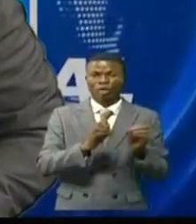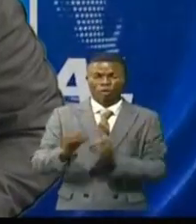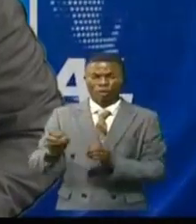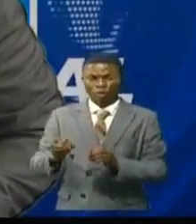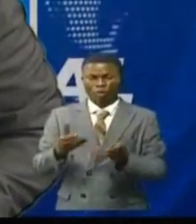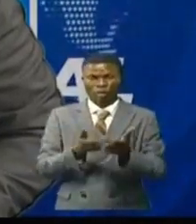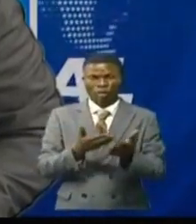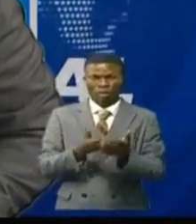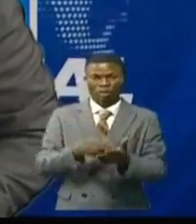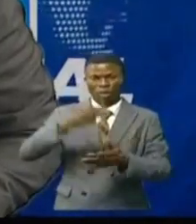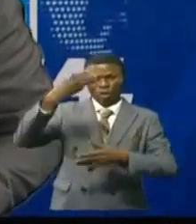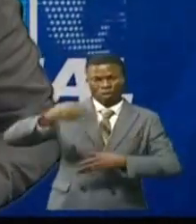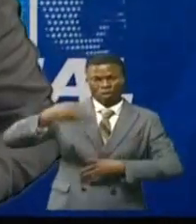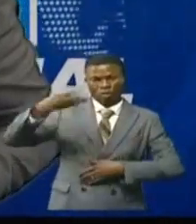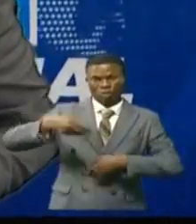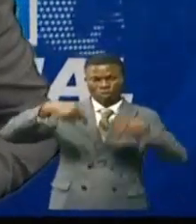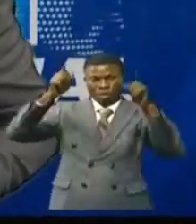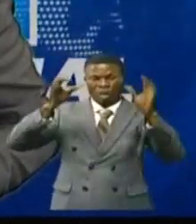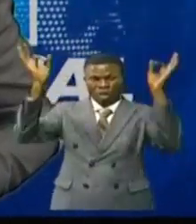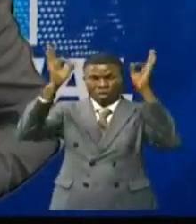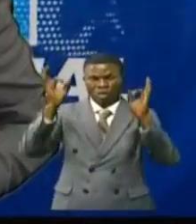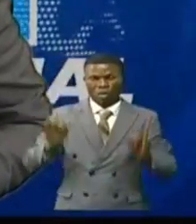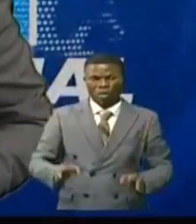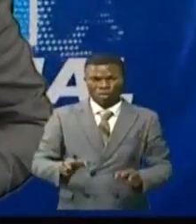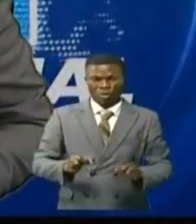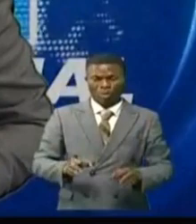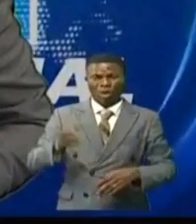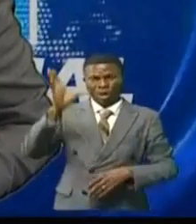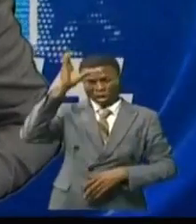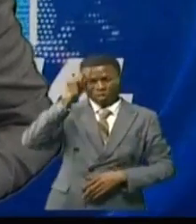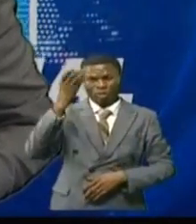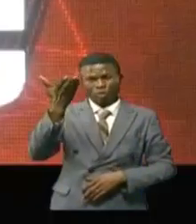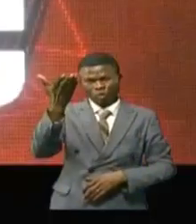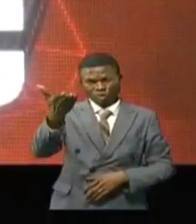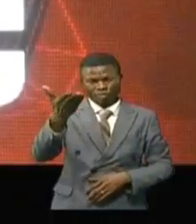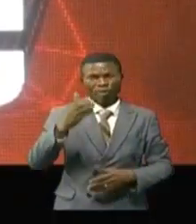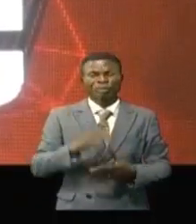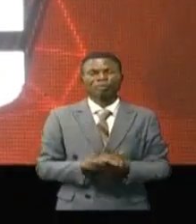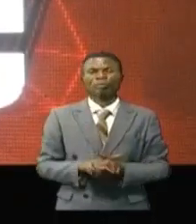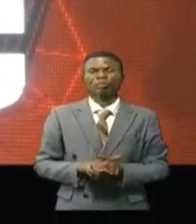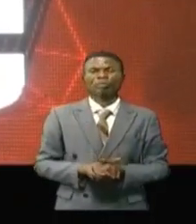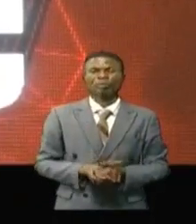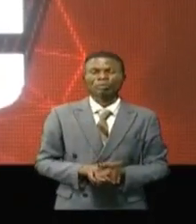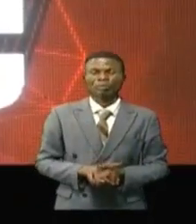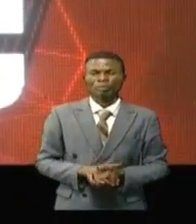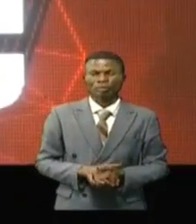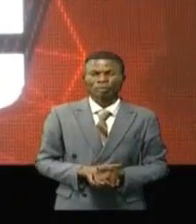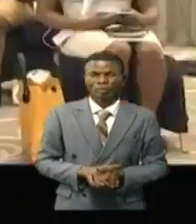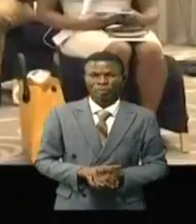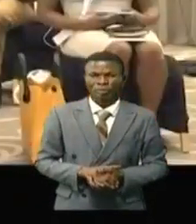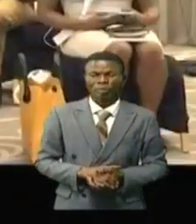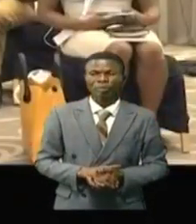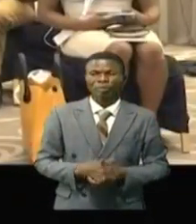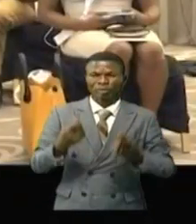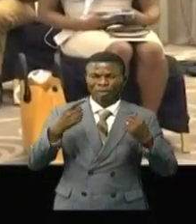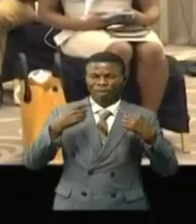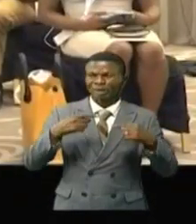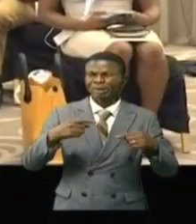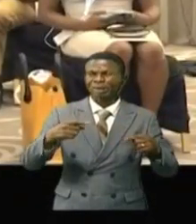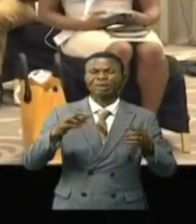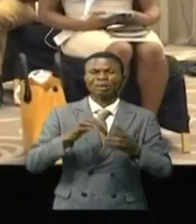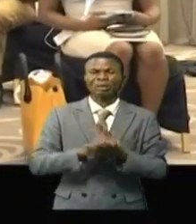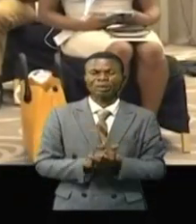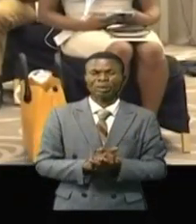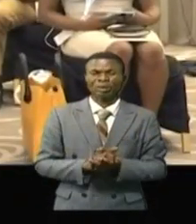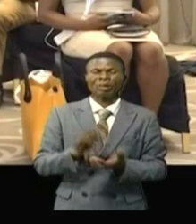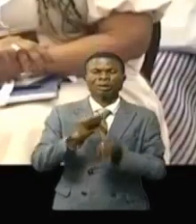l'occasion de la troisième édition du forum Keto Bantu. Gaëtan Bagalano. Vers une RDC hautement performante.